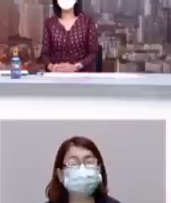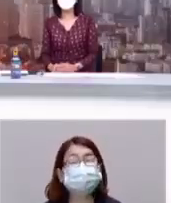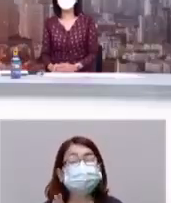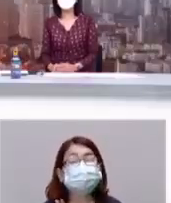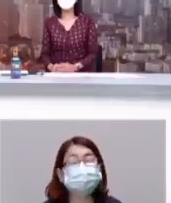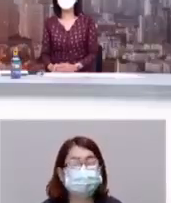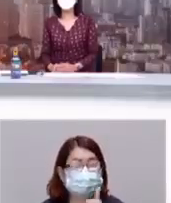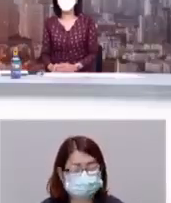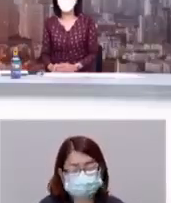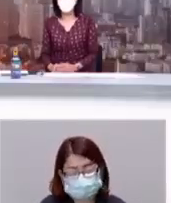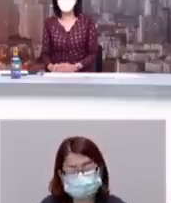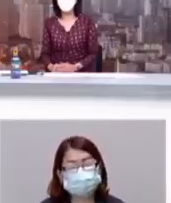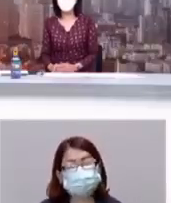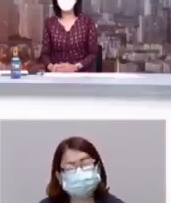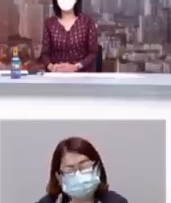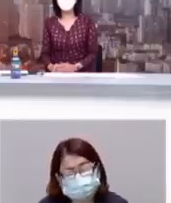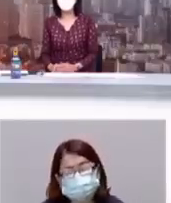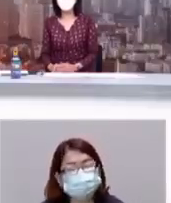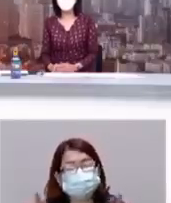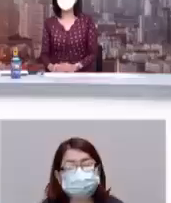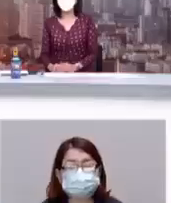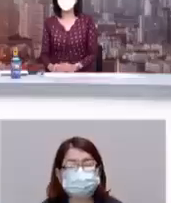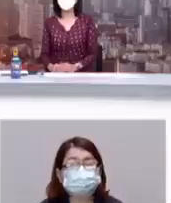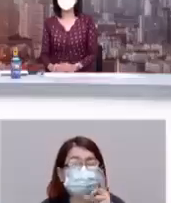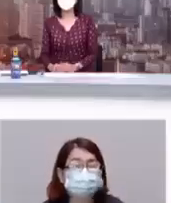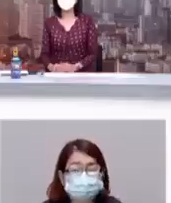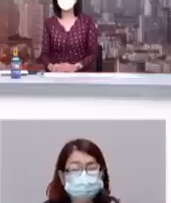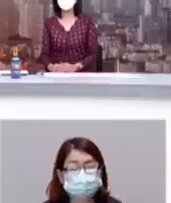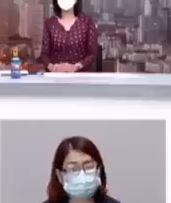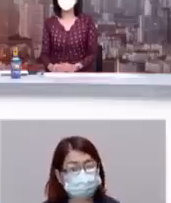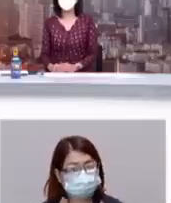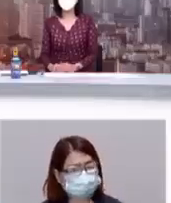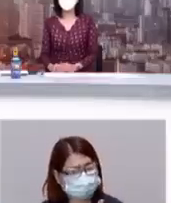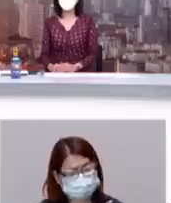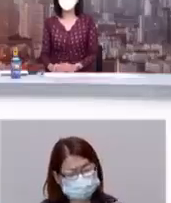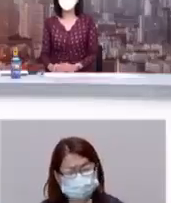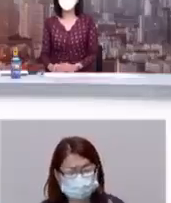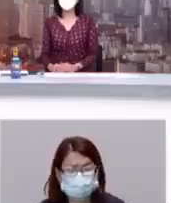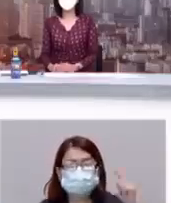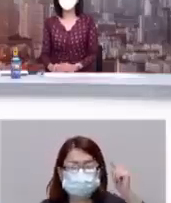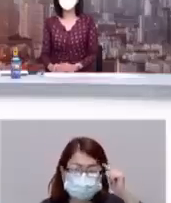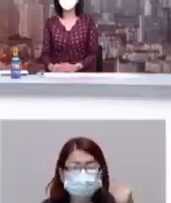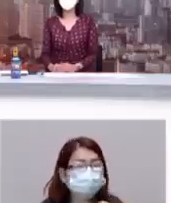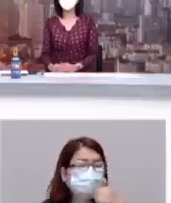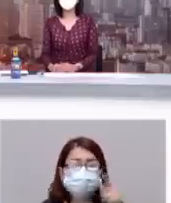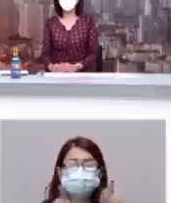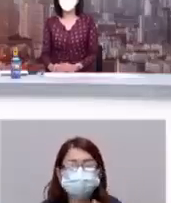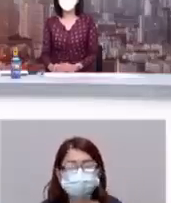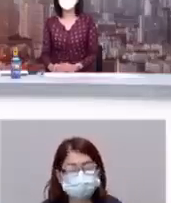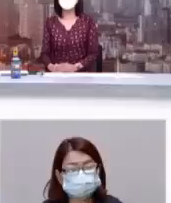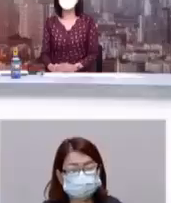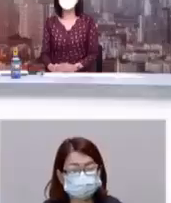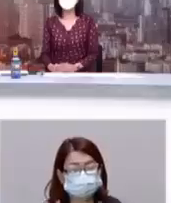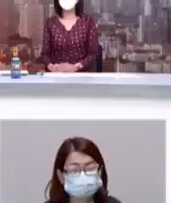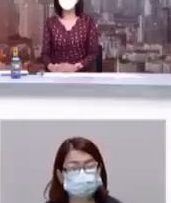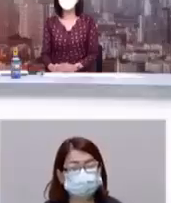จ็บป่วยรุนแรงได้รวมทั้งป้องกันการเสียชีวิตจากโควิด-19 ได้ซึ่งอันนี้ผู้เชี่ยวชาญหลายชาติวัคซีนหลายเจ้าก็ได้มีการเผยแพร่ผลประสิทธิ